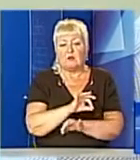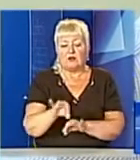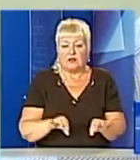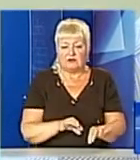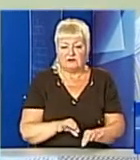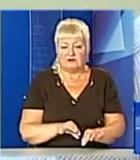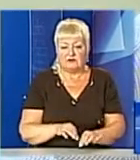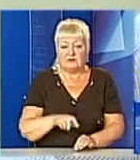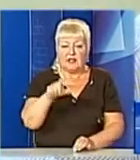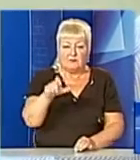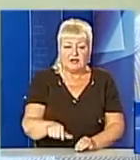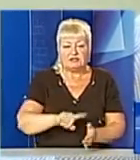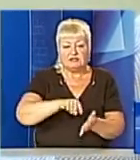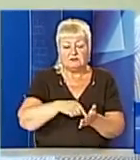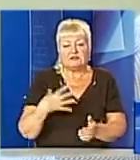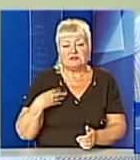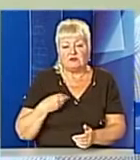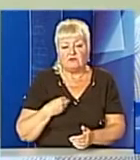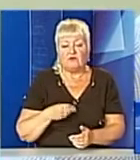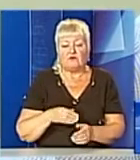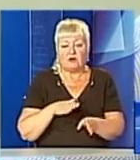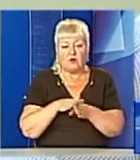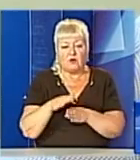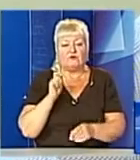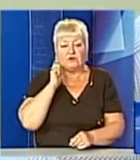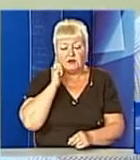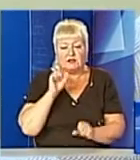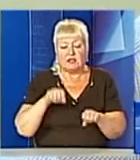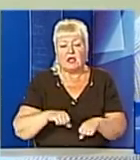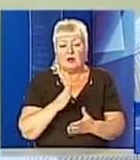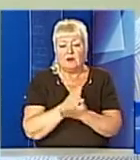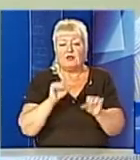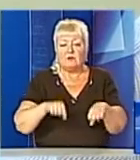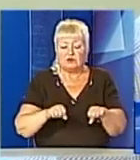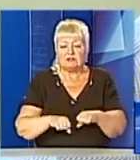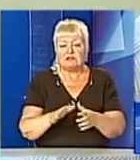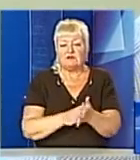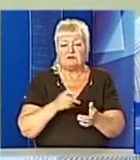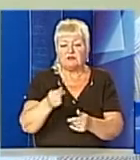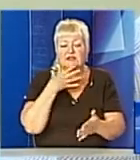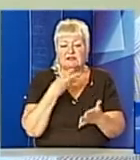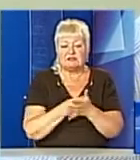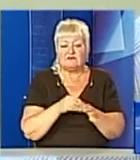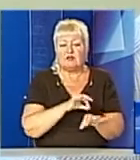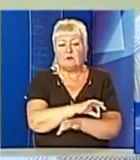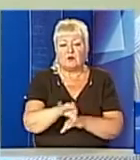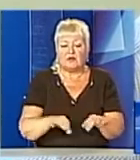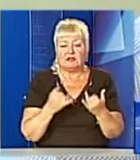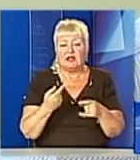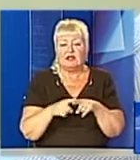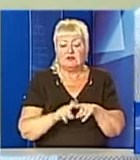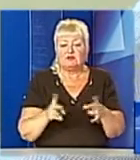Мешканець міста Львова має повнолітній, так має можливість подати свій проект. Для цього